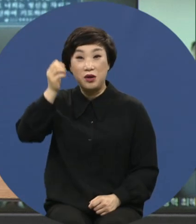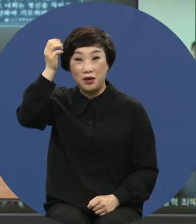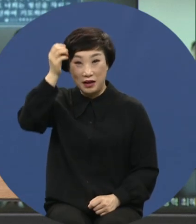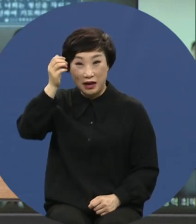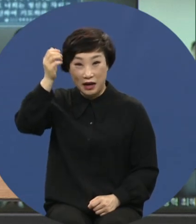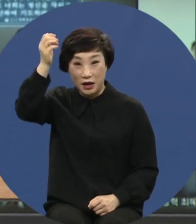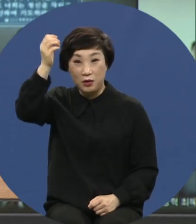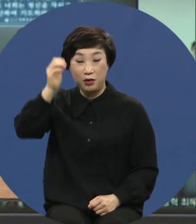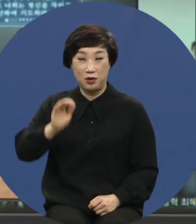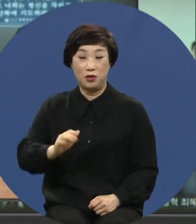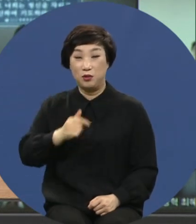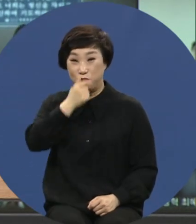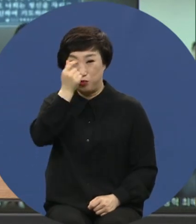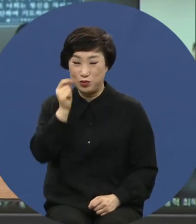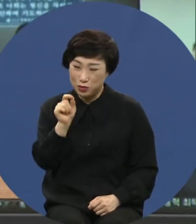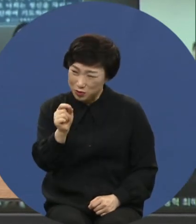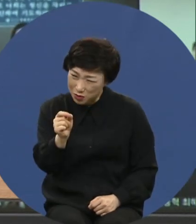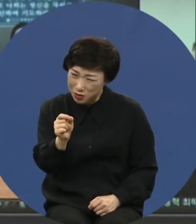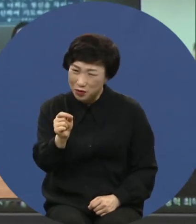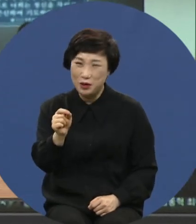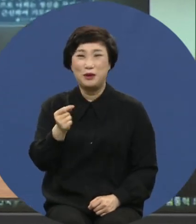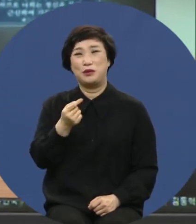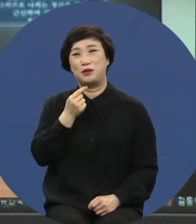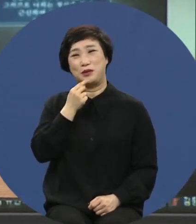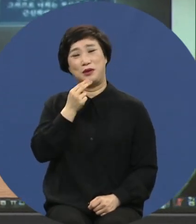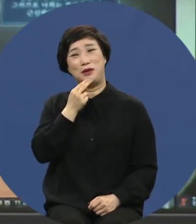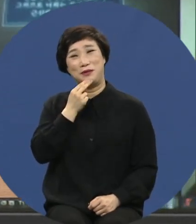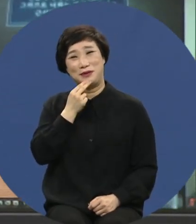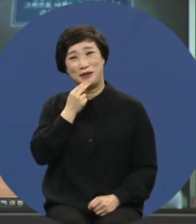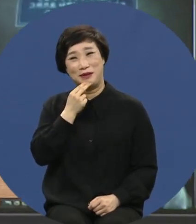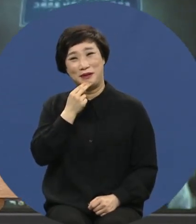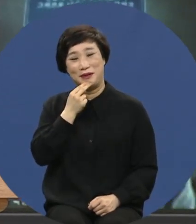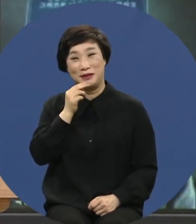신령하시고 흠도 점도 없으시기 때문에